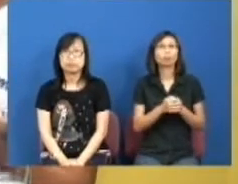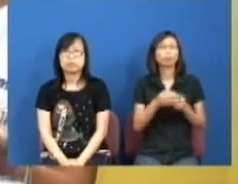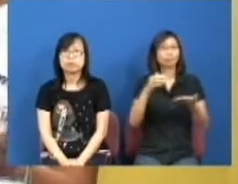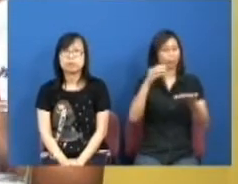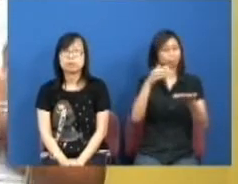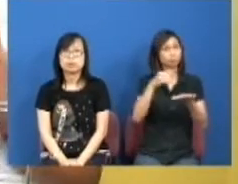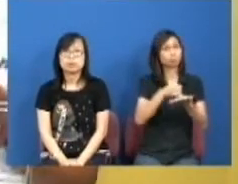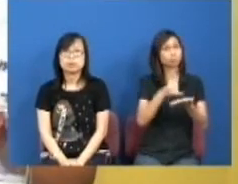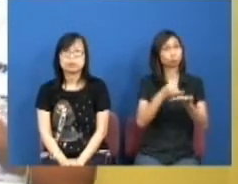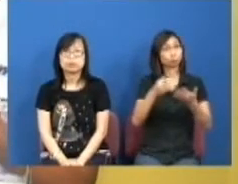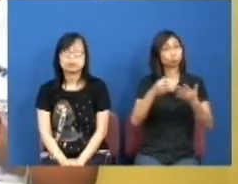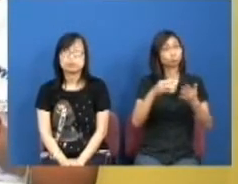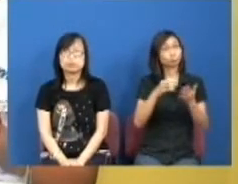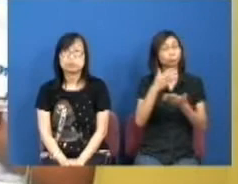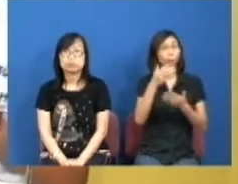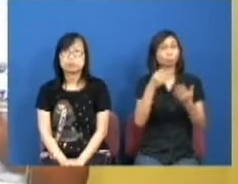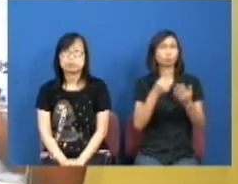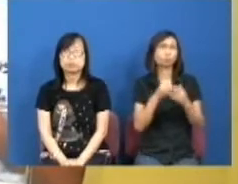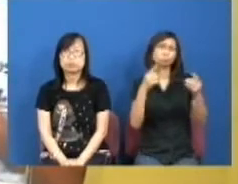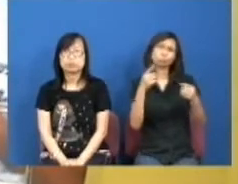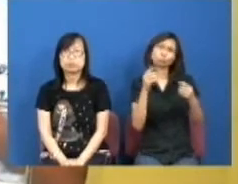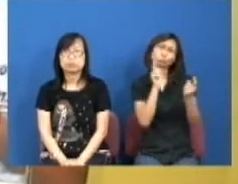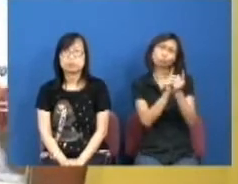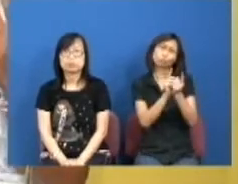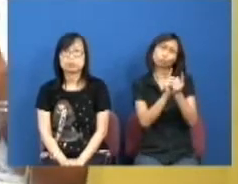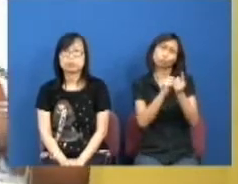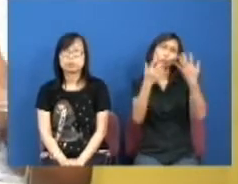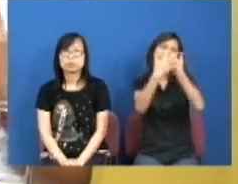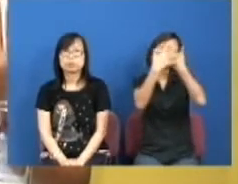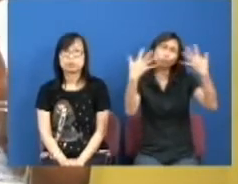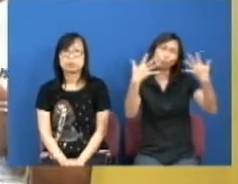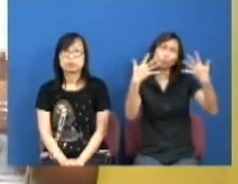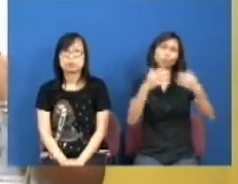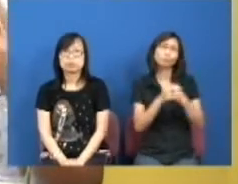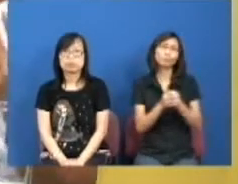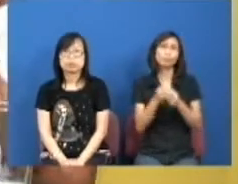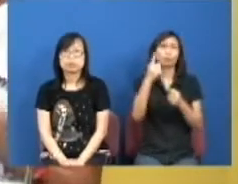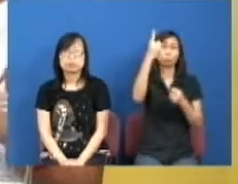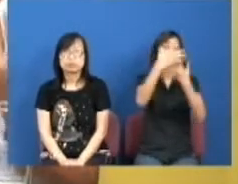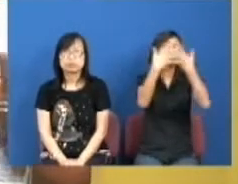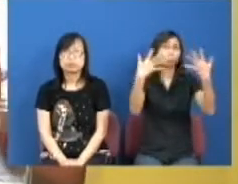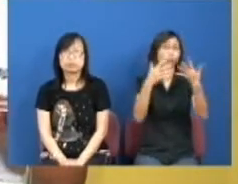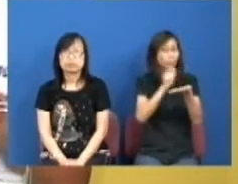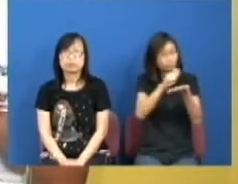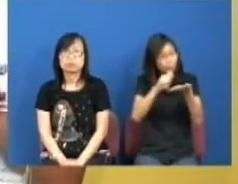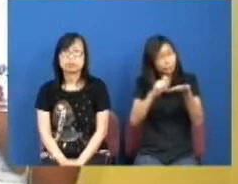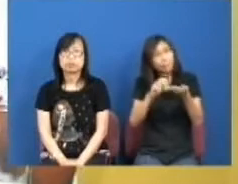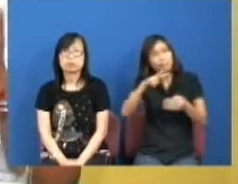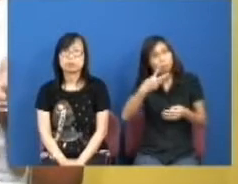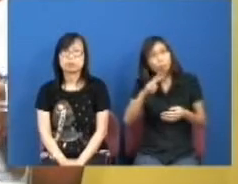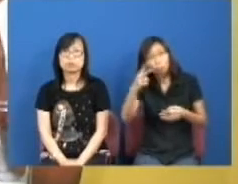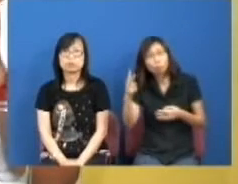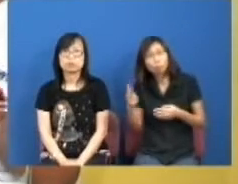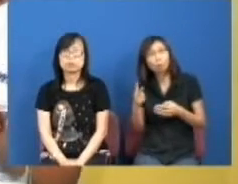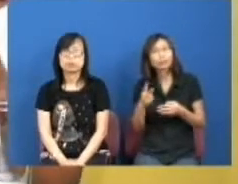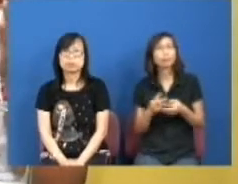訂啦，咁對於即係網民喺網上面進行一啲即係篡改啊、改動一啲原來嘅歌